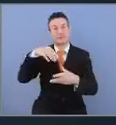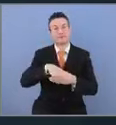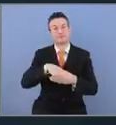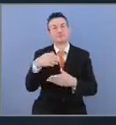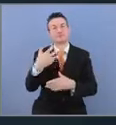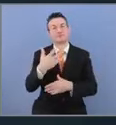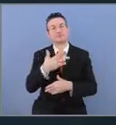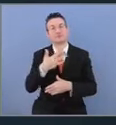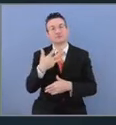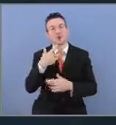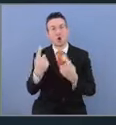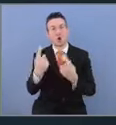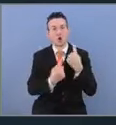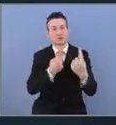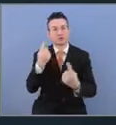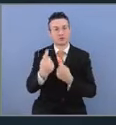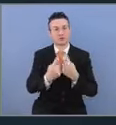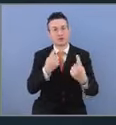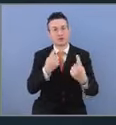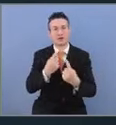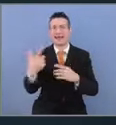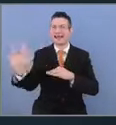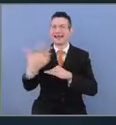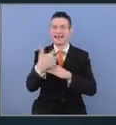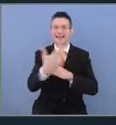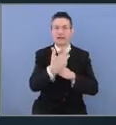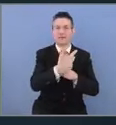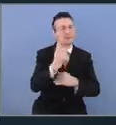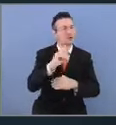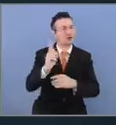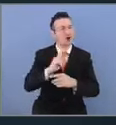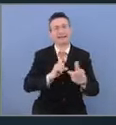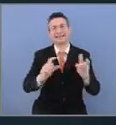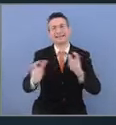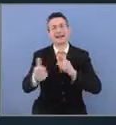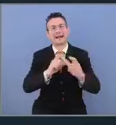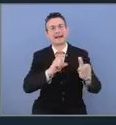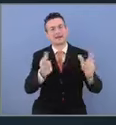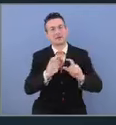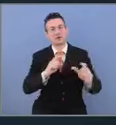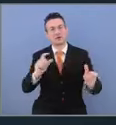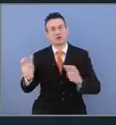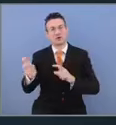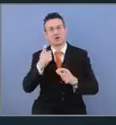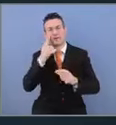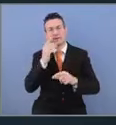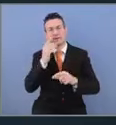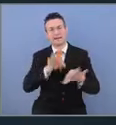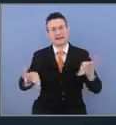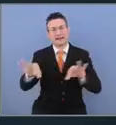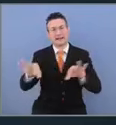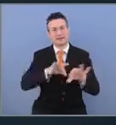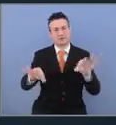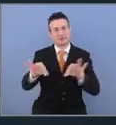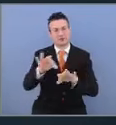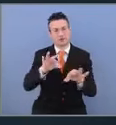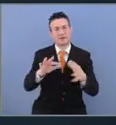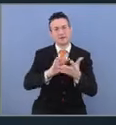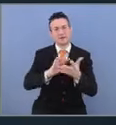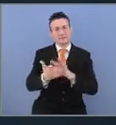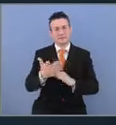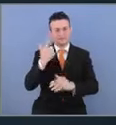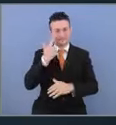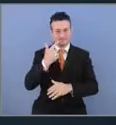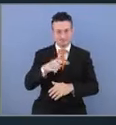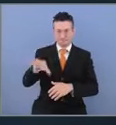non sono interferenze, ma sono interrelazioni fondamentali per fare strategia e creare anche quel sistema di Regione Lazio che